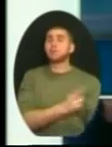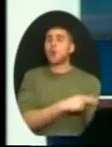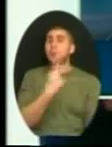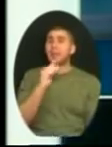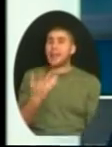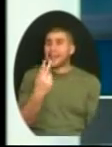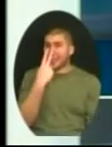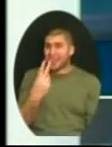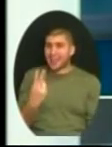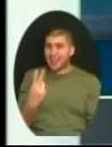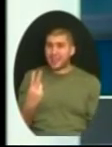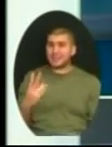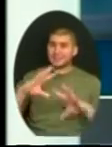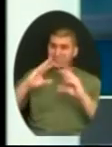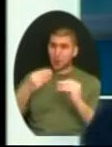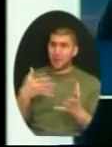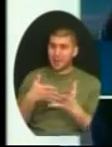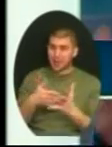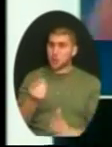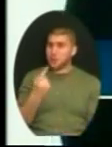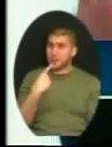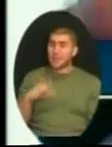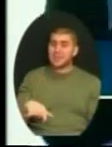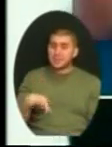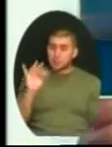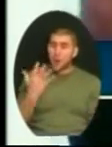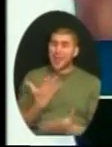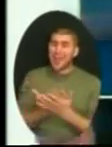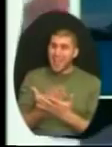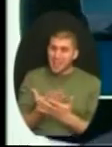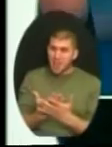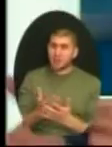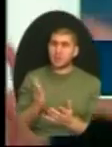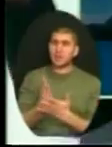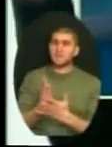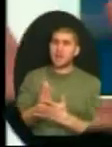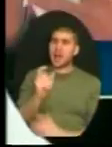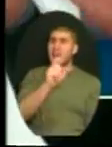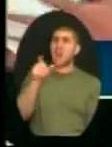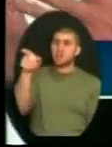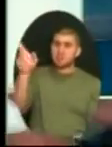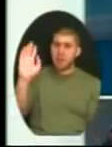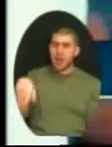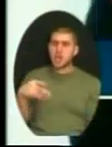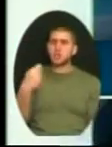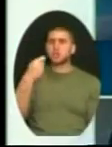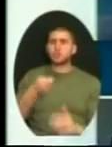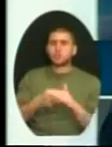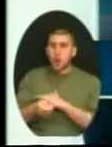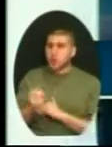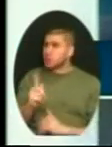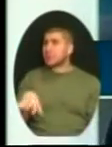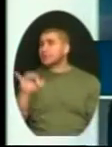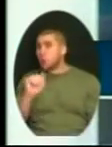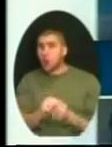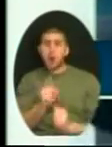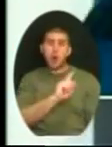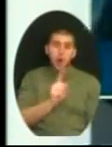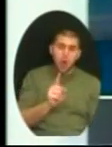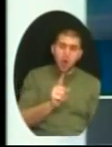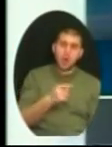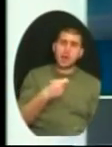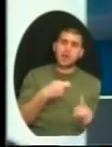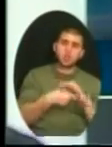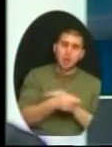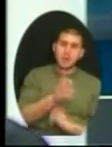אומרת, איך נראה סיכום חקירת המשטרה? היא אומרת, נמצאו ראיות לכאורה להעמיד את פלוני על עבירת שוחד. לא נמצאו ראיות לכאורה להעמיד